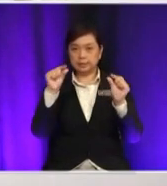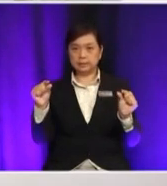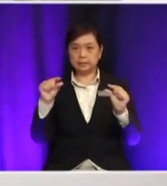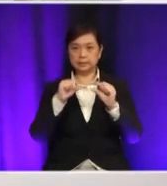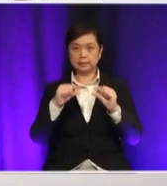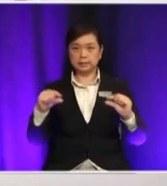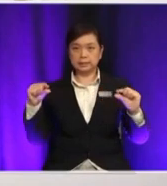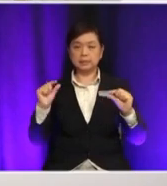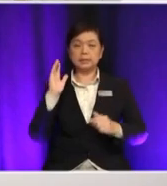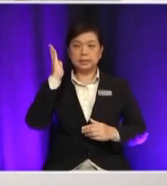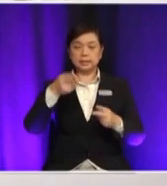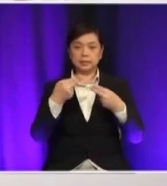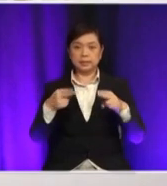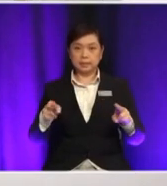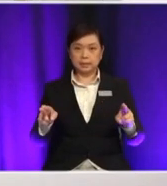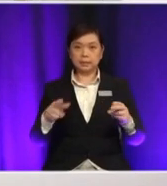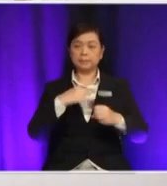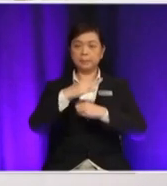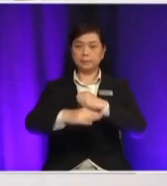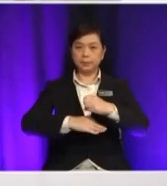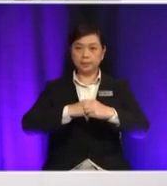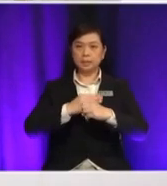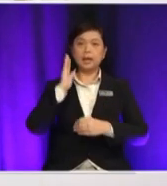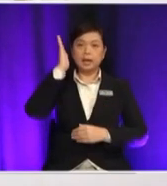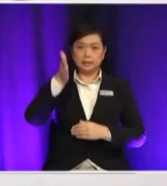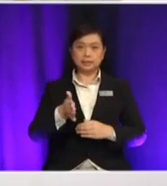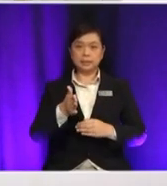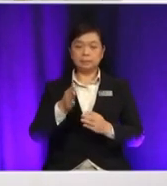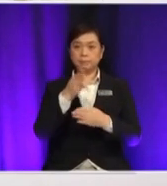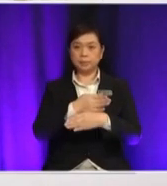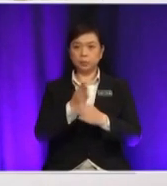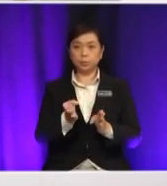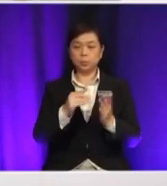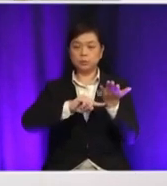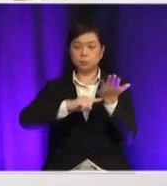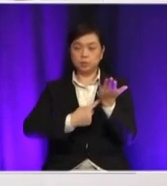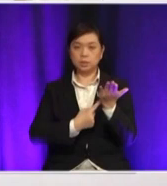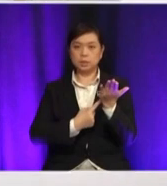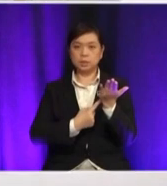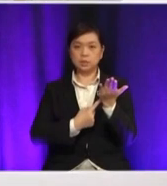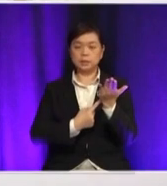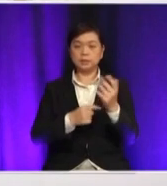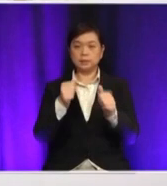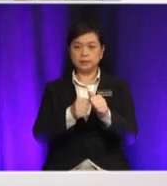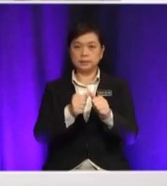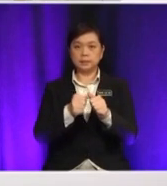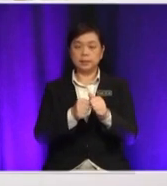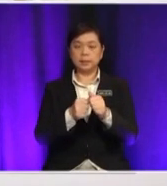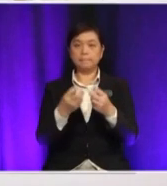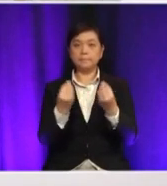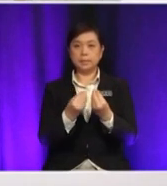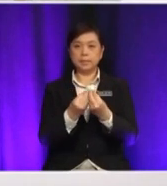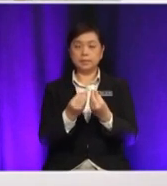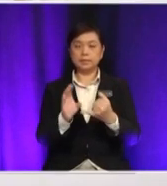nukleolus terbentuk semula Oke bilangan kromosom setiap sel anak adalah separuh daripada